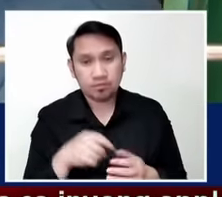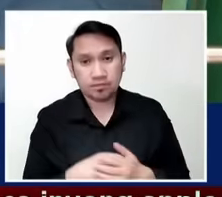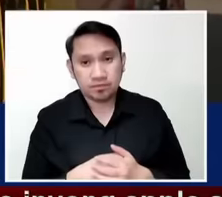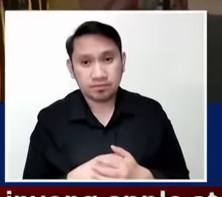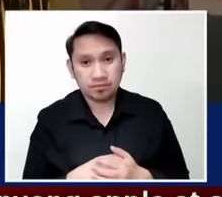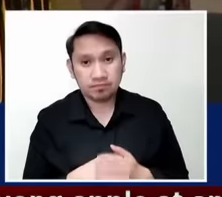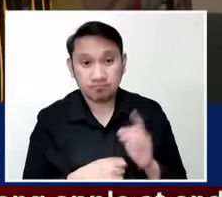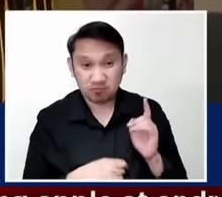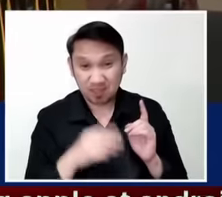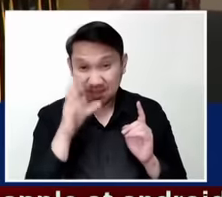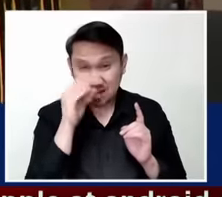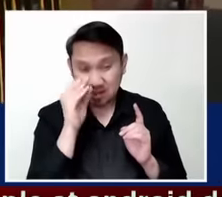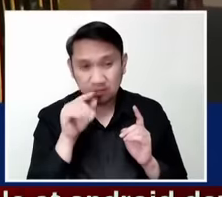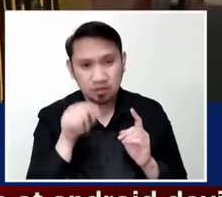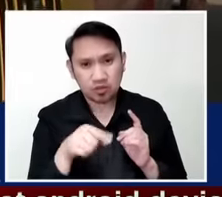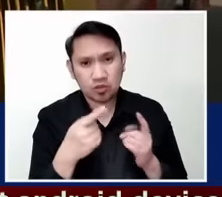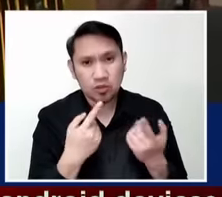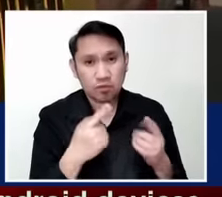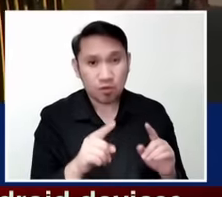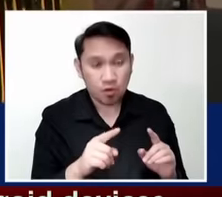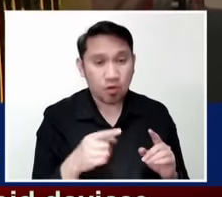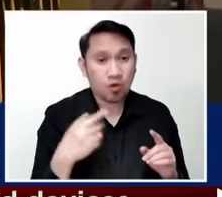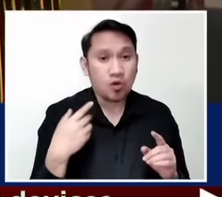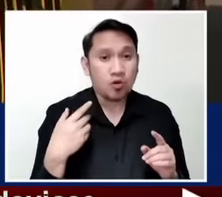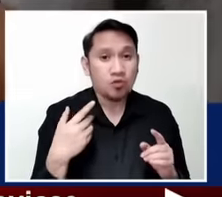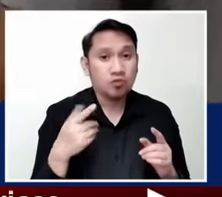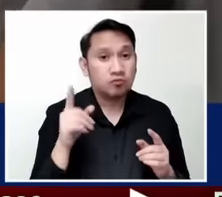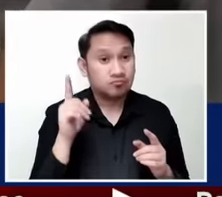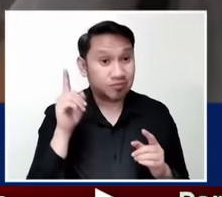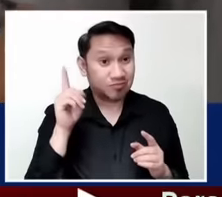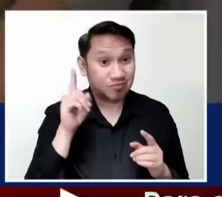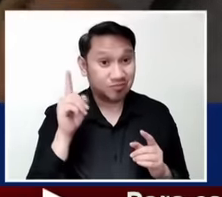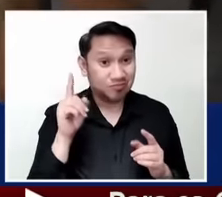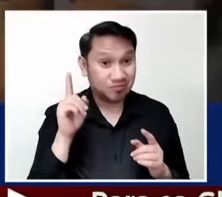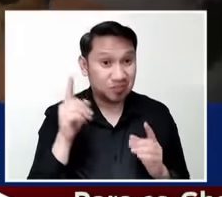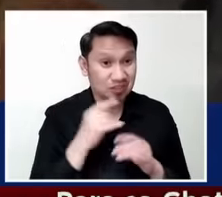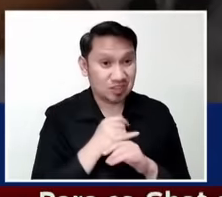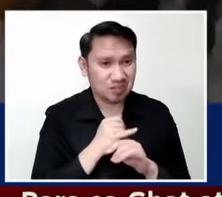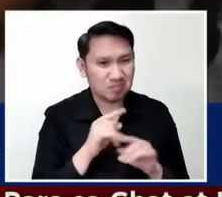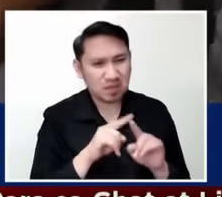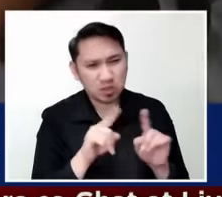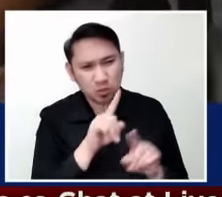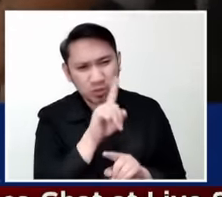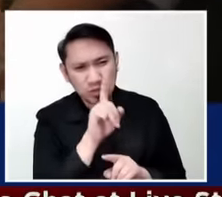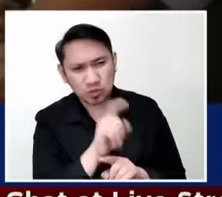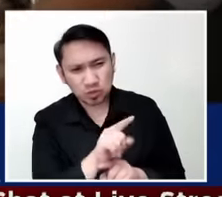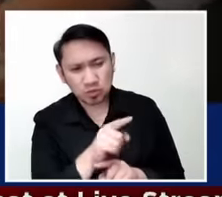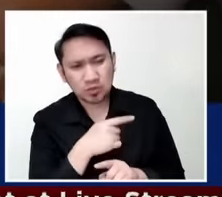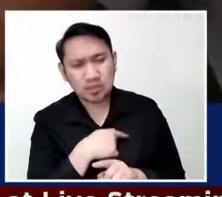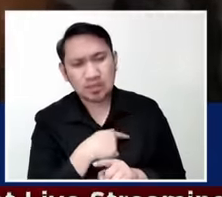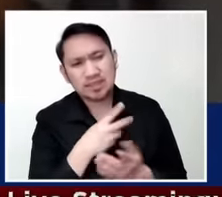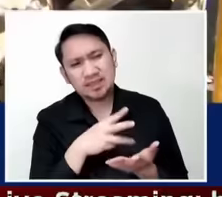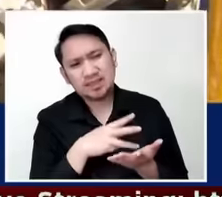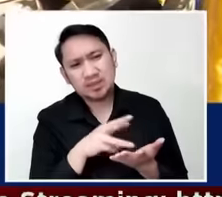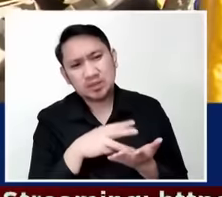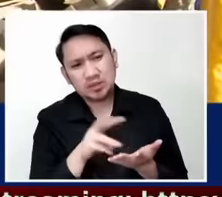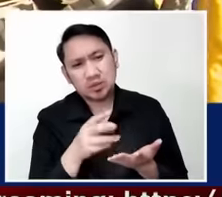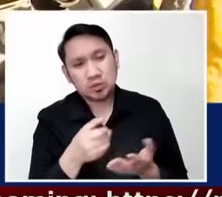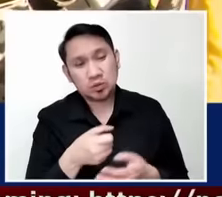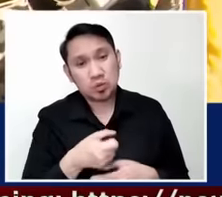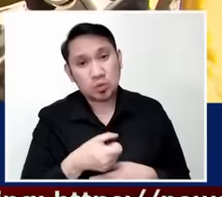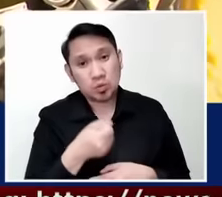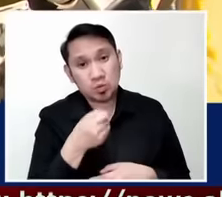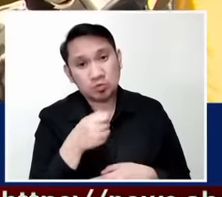Mang Rico sa rutang Muñoz-Pavito Cruz sa Maynila. Kung siya ang tatanungin, nang hihinayang pa rin siyang bitawan